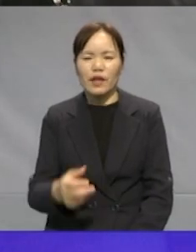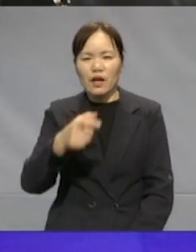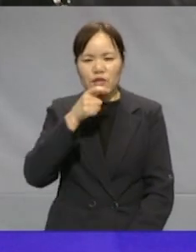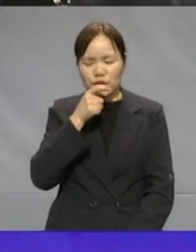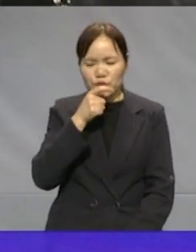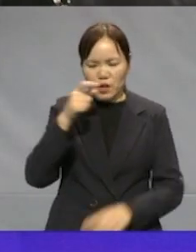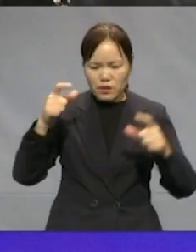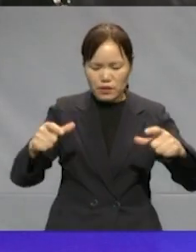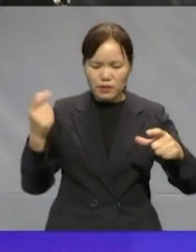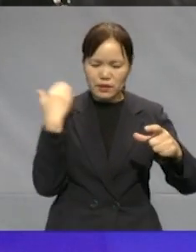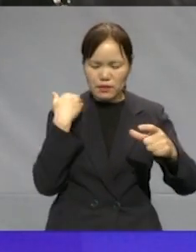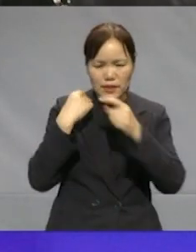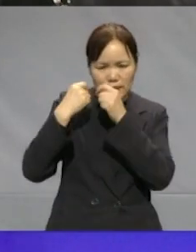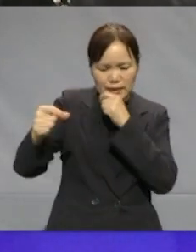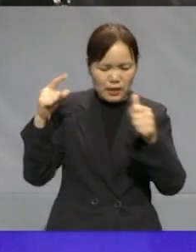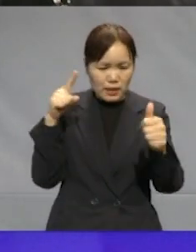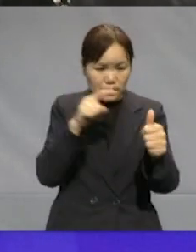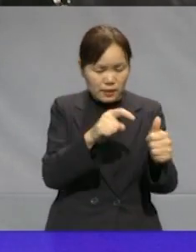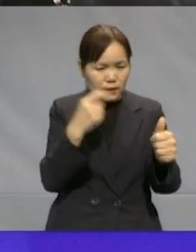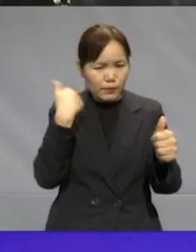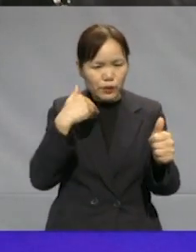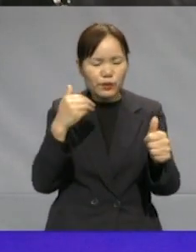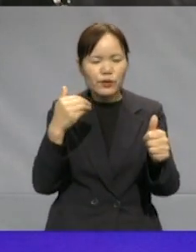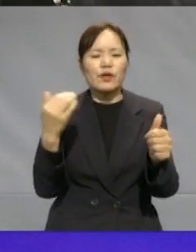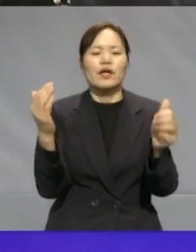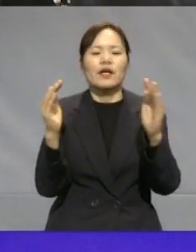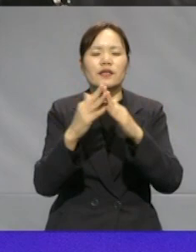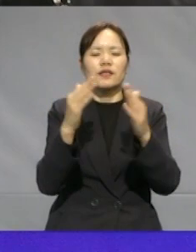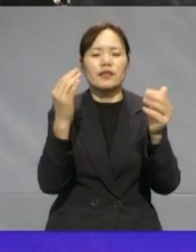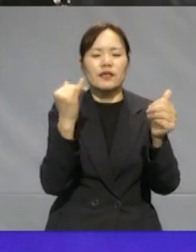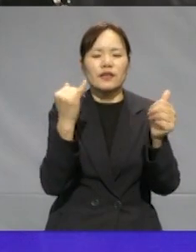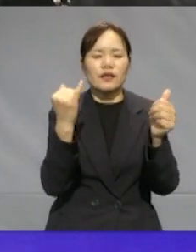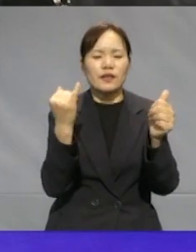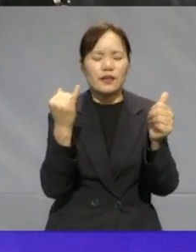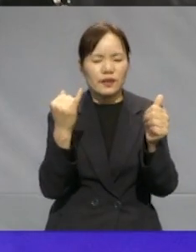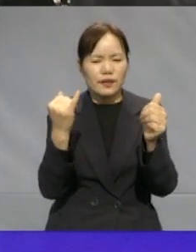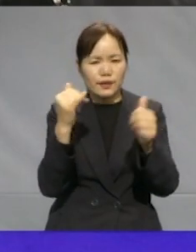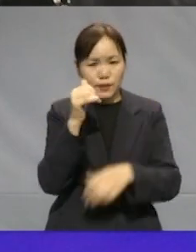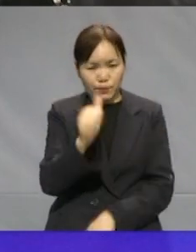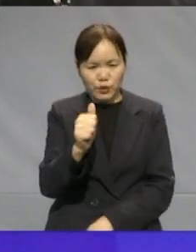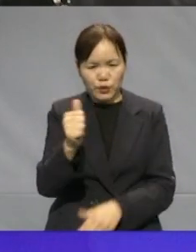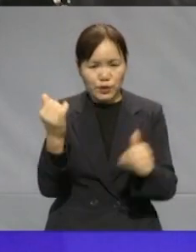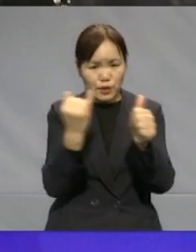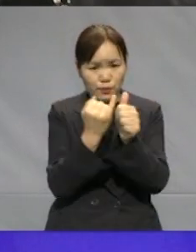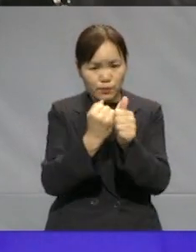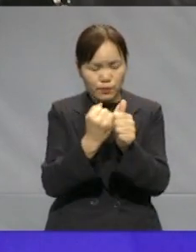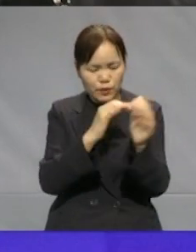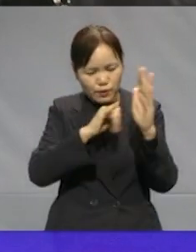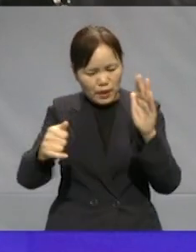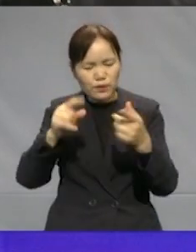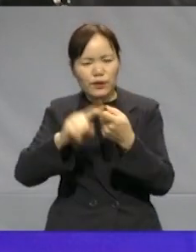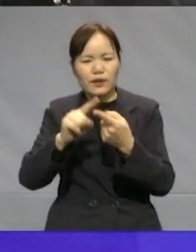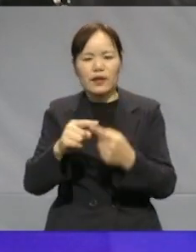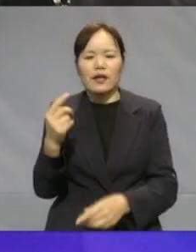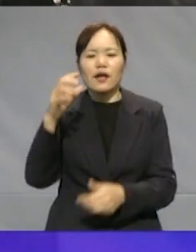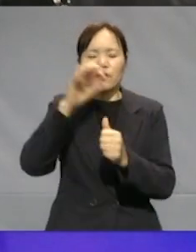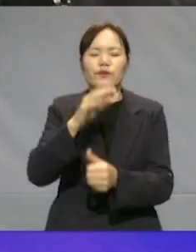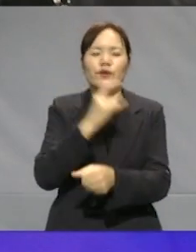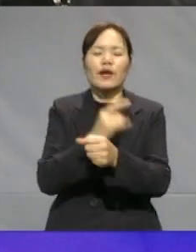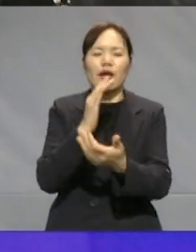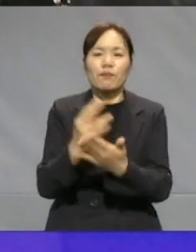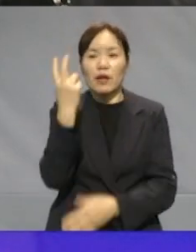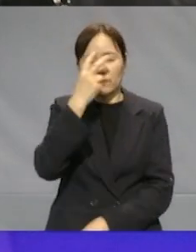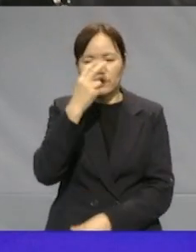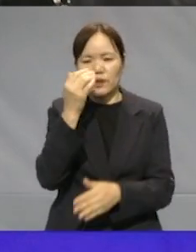수원 일대에서 전세 사기를 한 의심을 받는 임대인 일가에 대한 구속영장 실질심사가 진행됐습니다. 검찰의